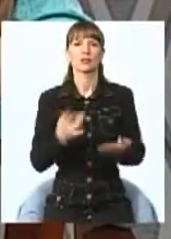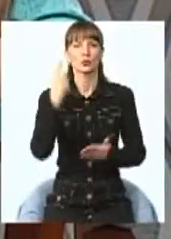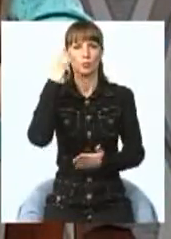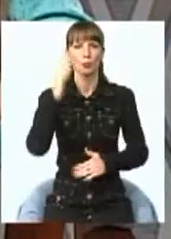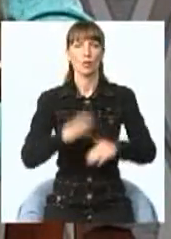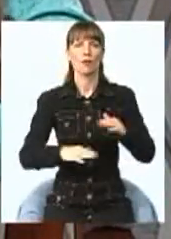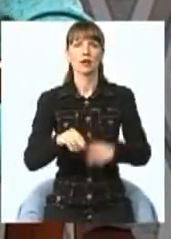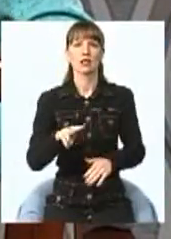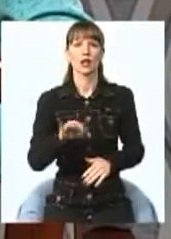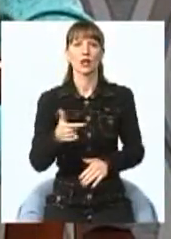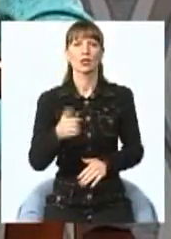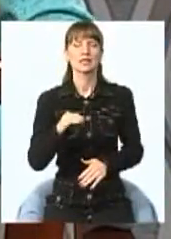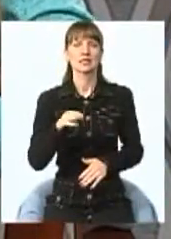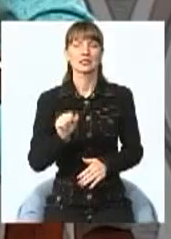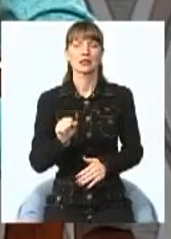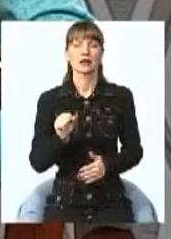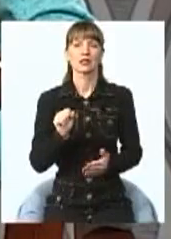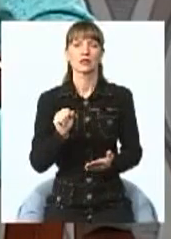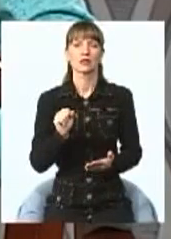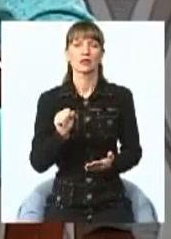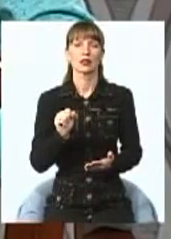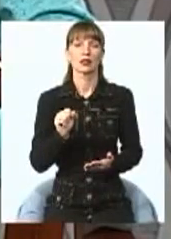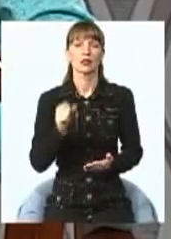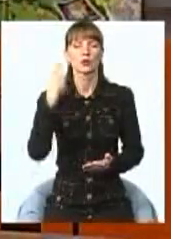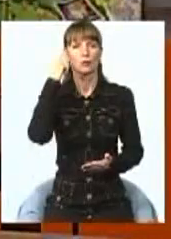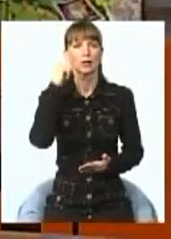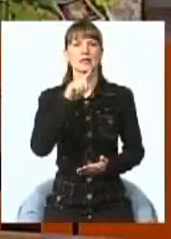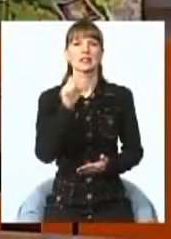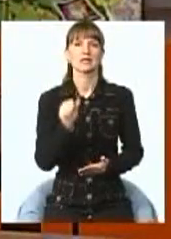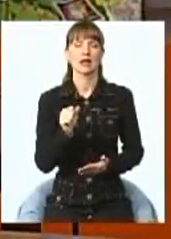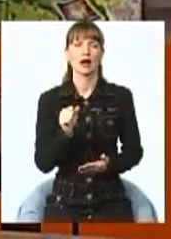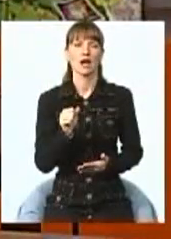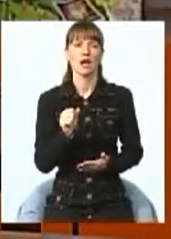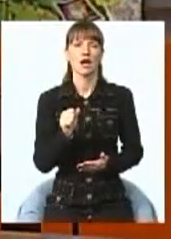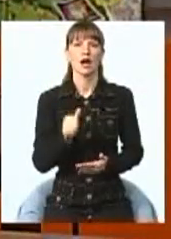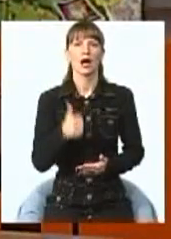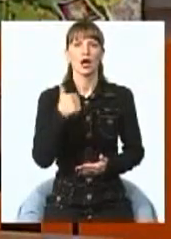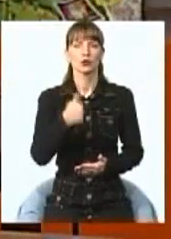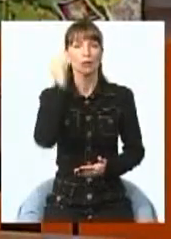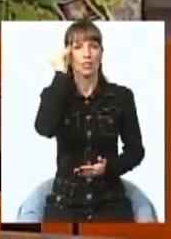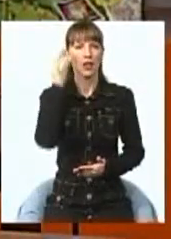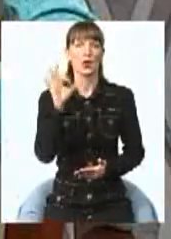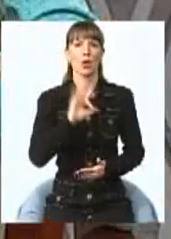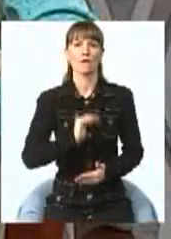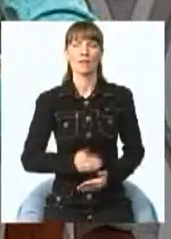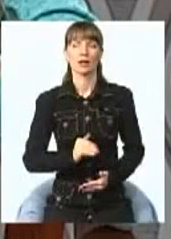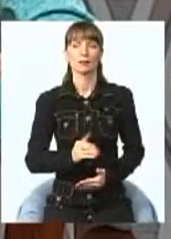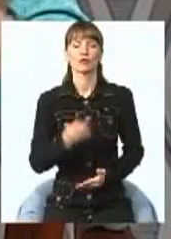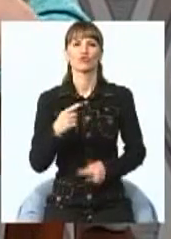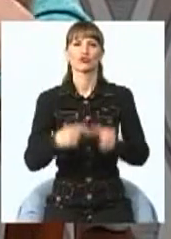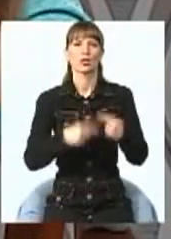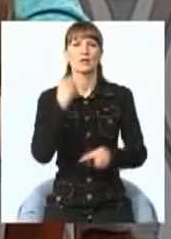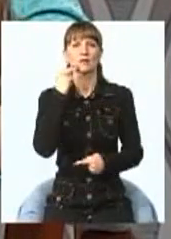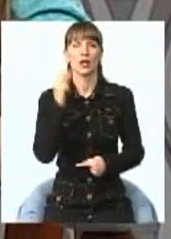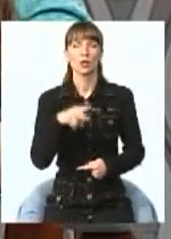професія логіста має, ну, звичайно, він відповідає за репутацію фірми. Якщо, наприклад, через вину логіста, так,